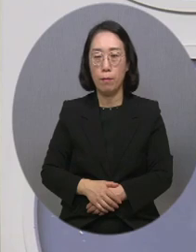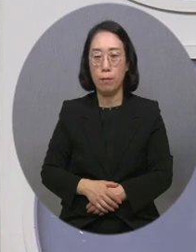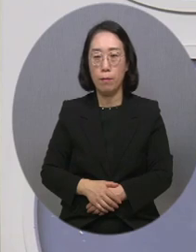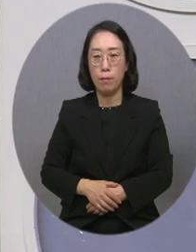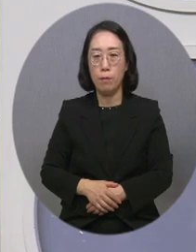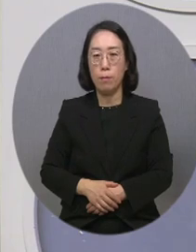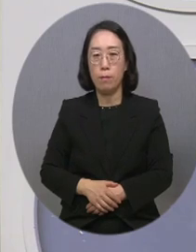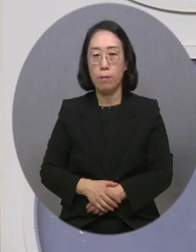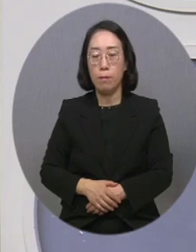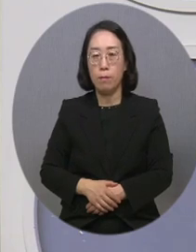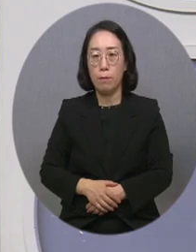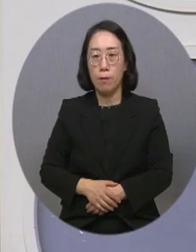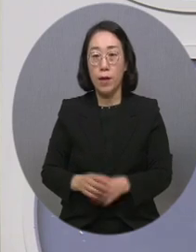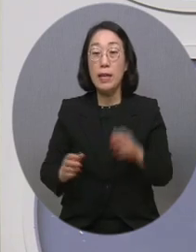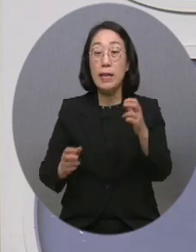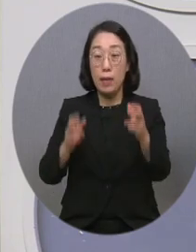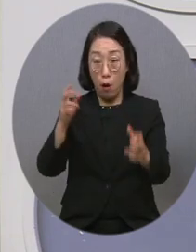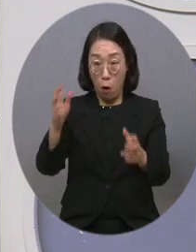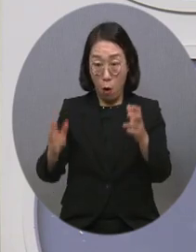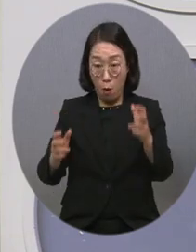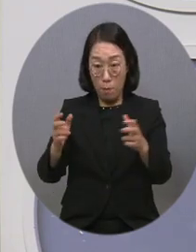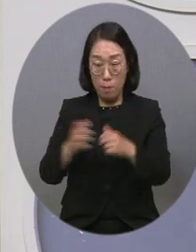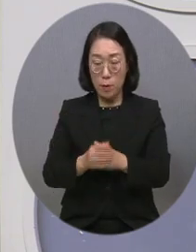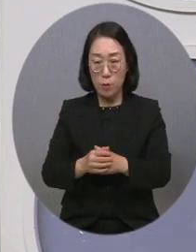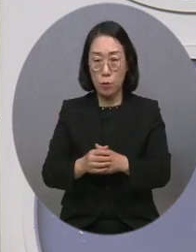한 기업에서 한